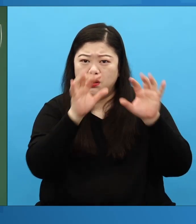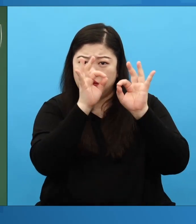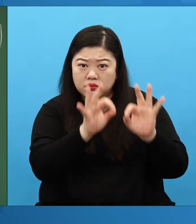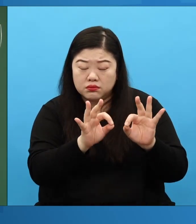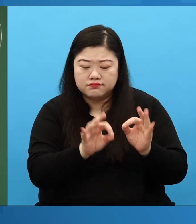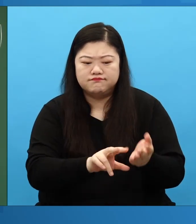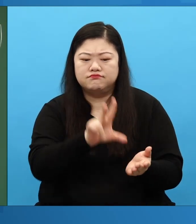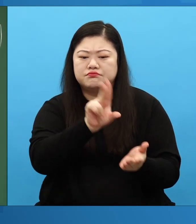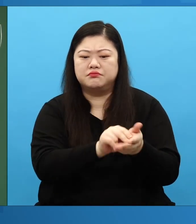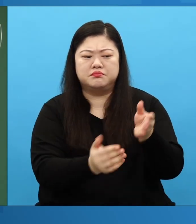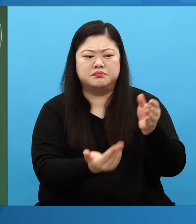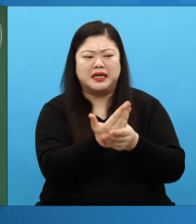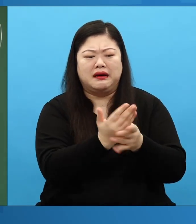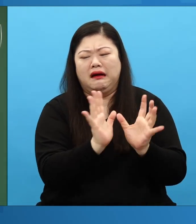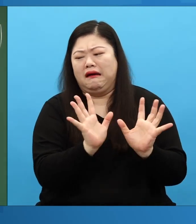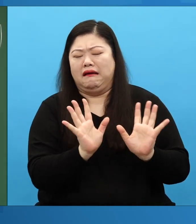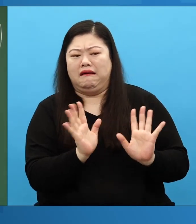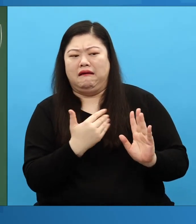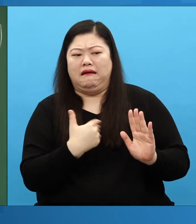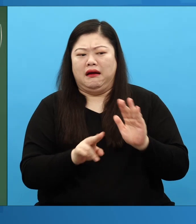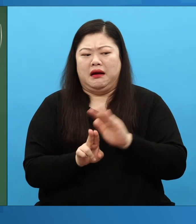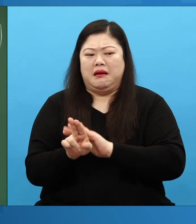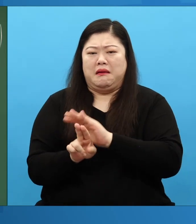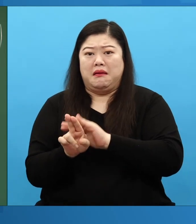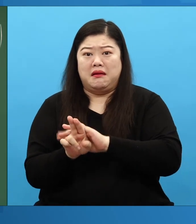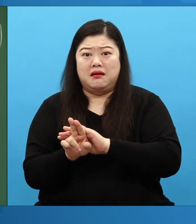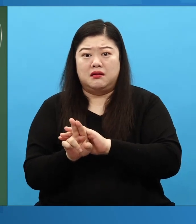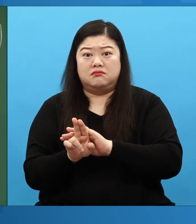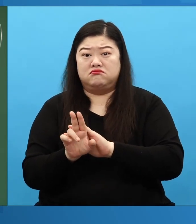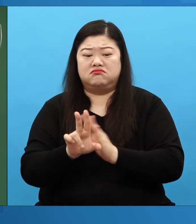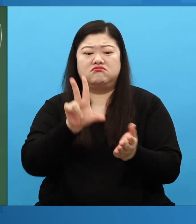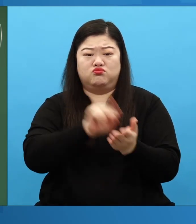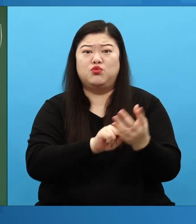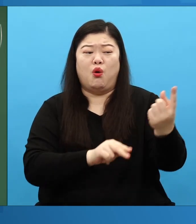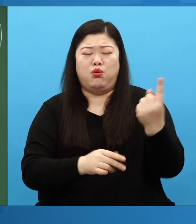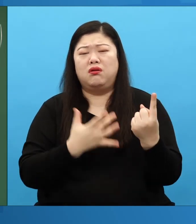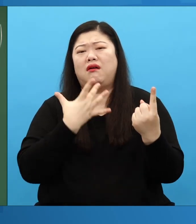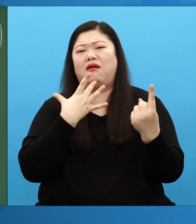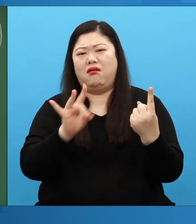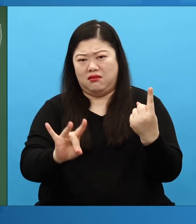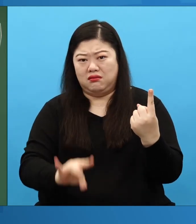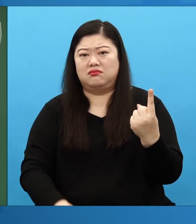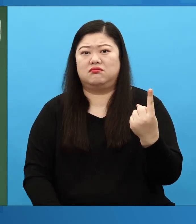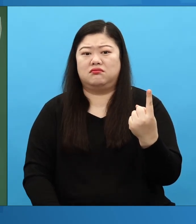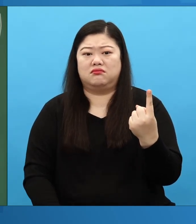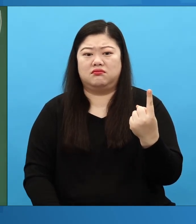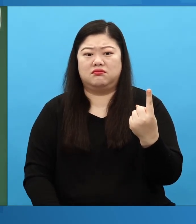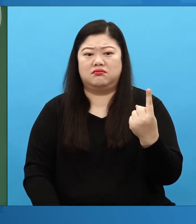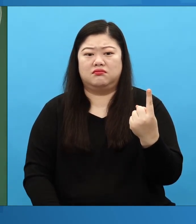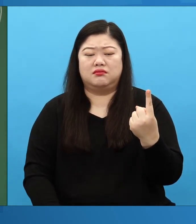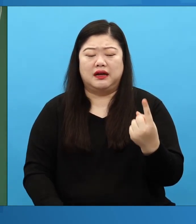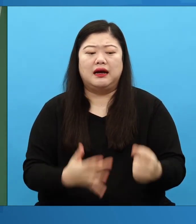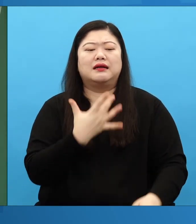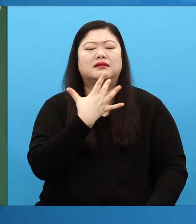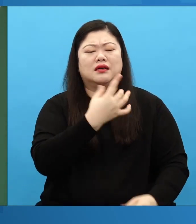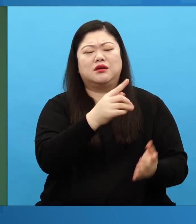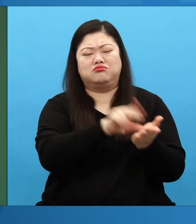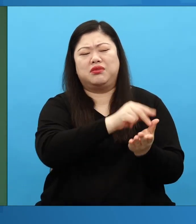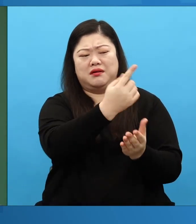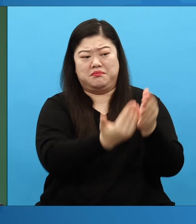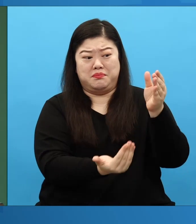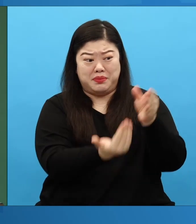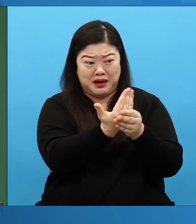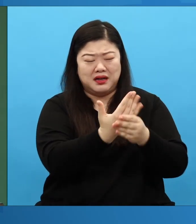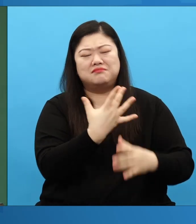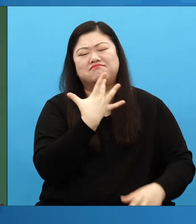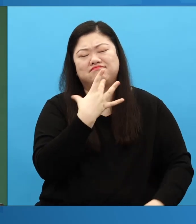of times when a problem arises, we try to avoid it, but it's actually rightful. 그래야 이게 보입니다. Only then can you see what is 실행이 necessary. 보여요.